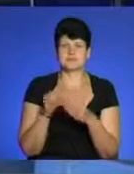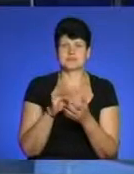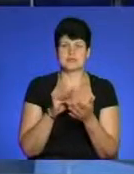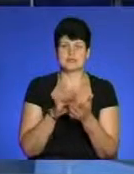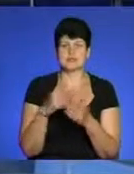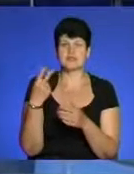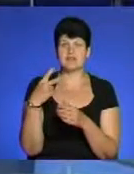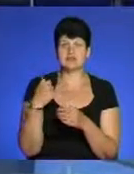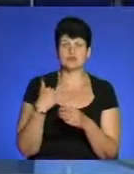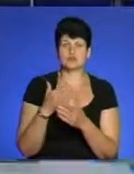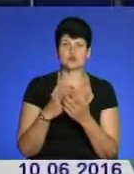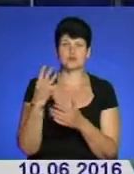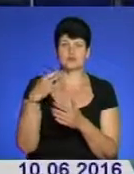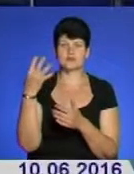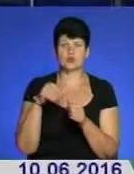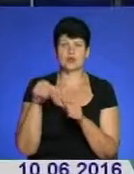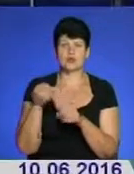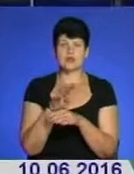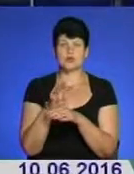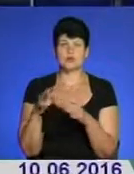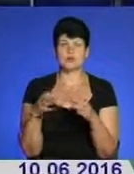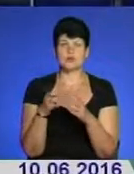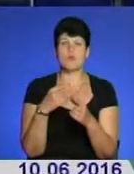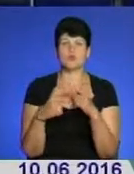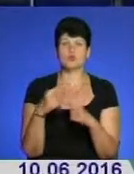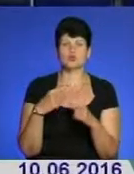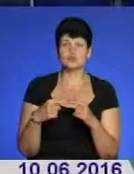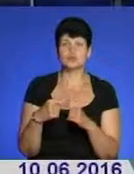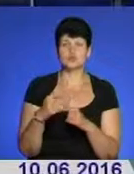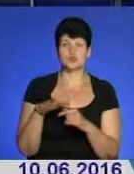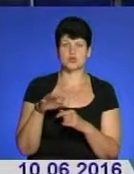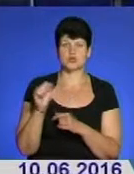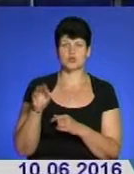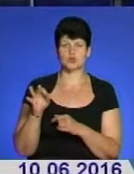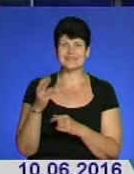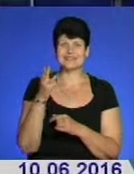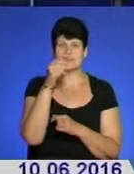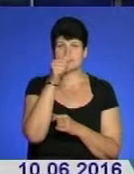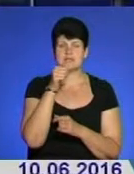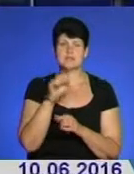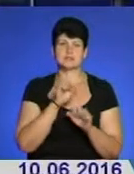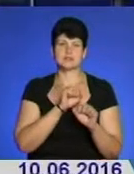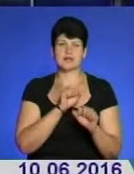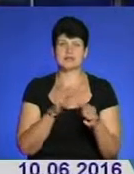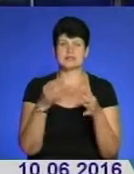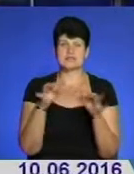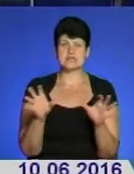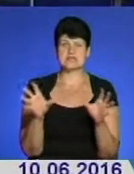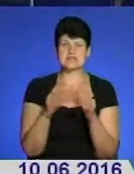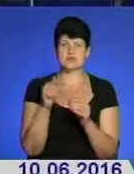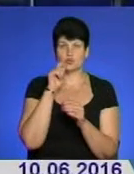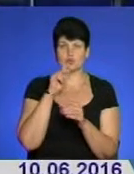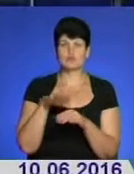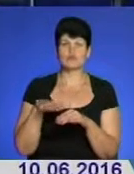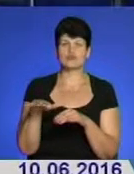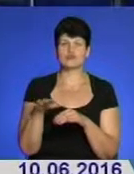20 військовослужбовців 44-ї окремої артилерійської бригади повернулися із зони АТО. Три місяці вони боронили незалежність та цілісність України в